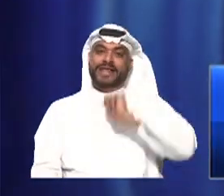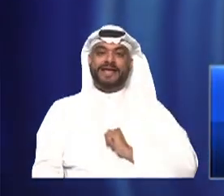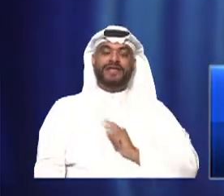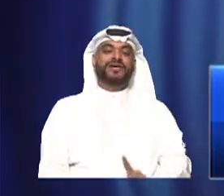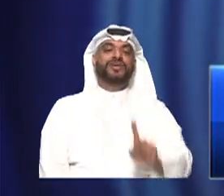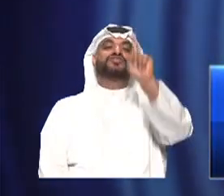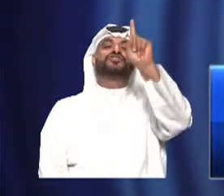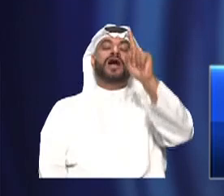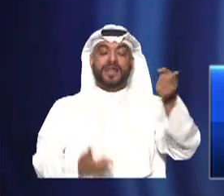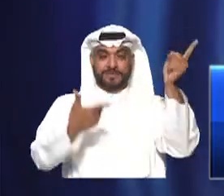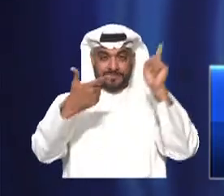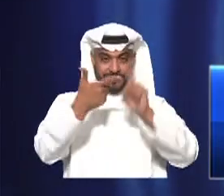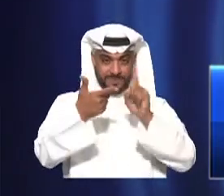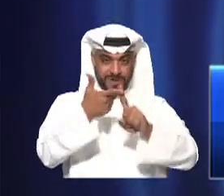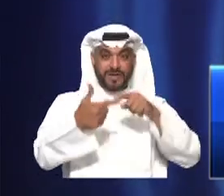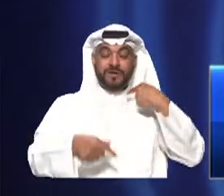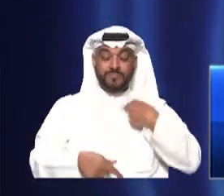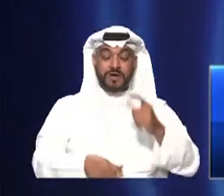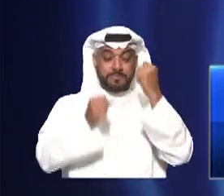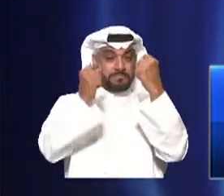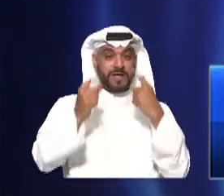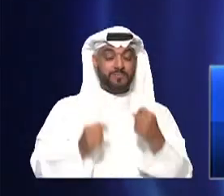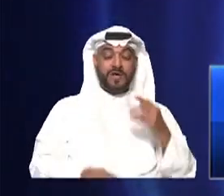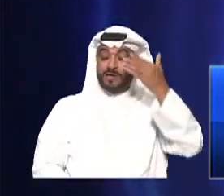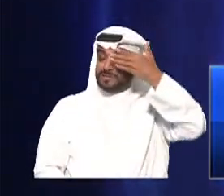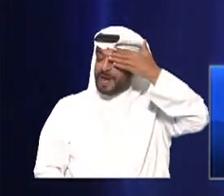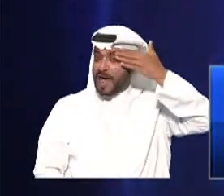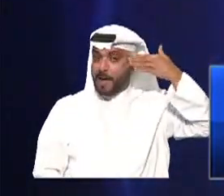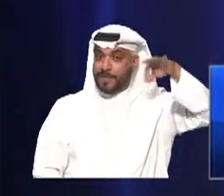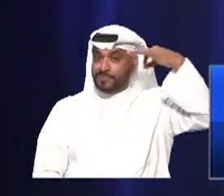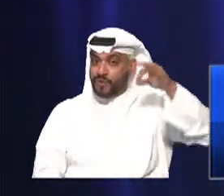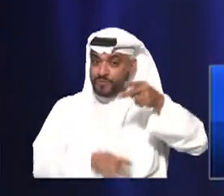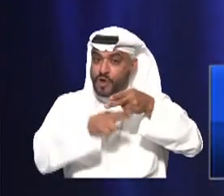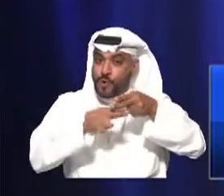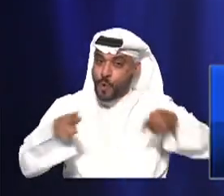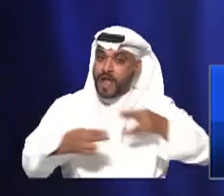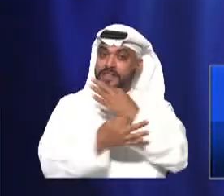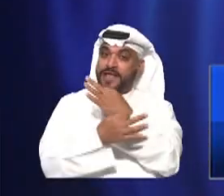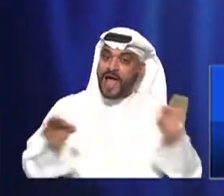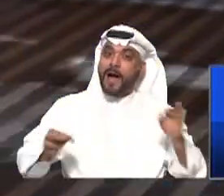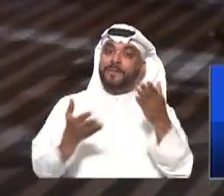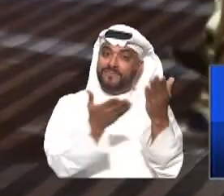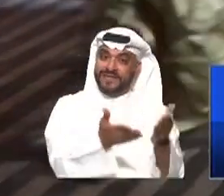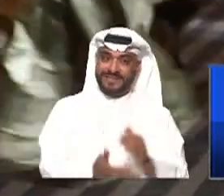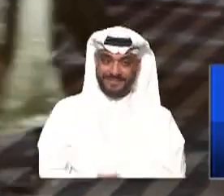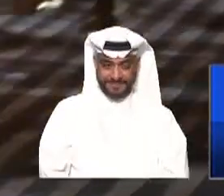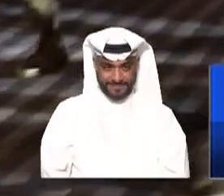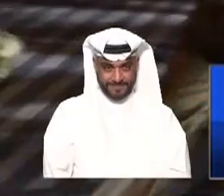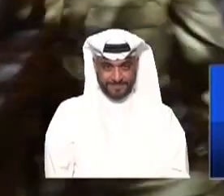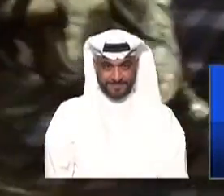نحقق ذلك من خلال الكفاءات الوطنية الموجودة وكافة المؤسسات المشاركة.